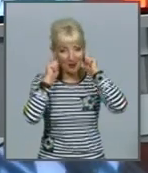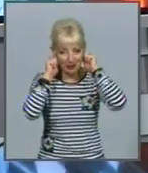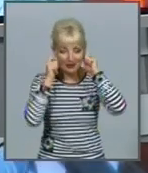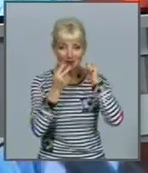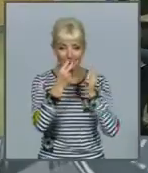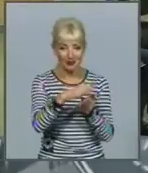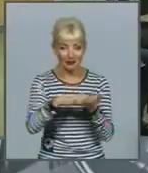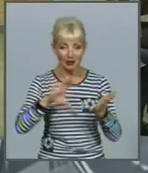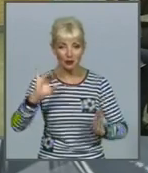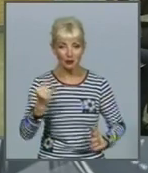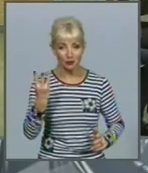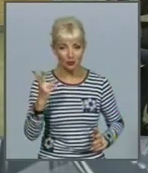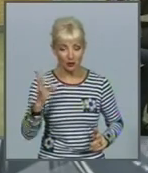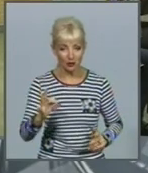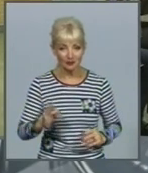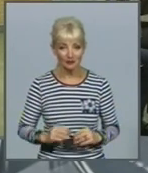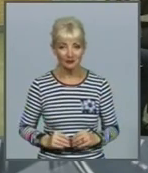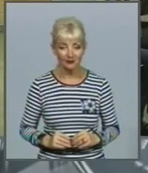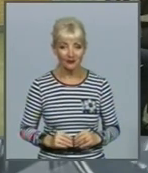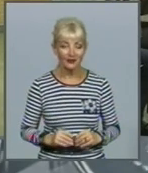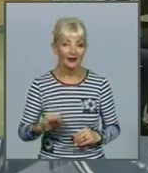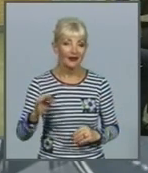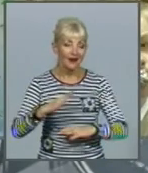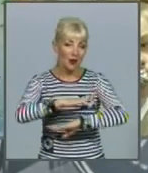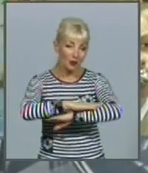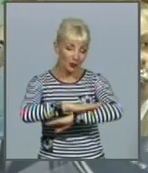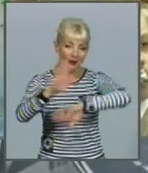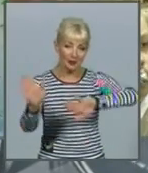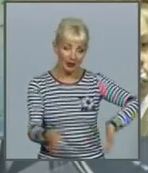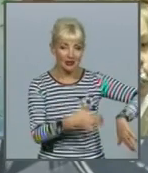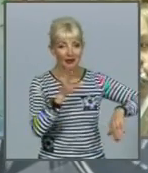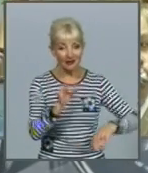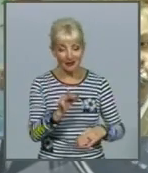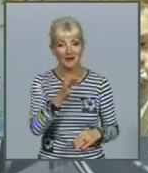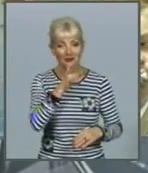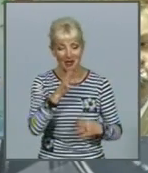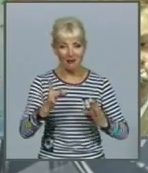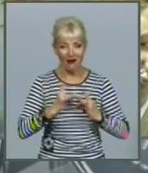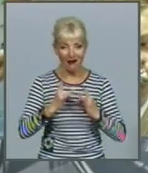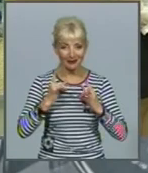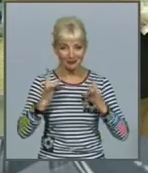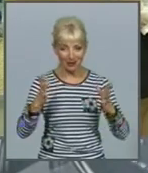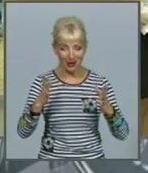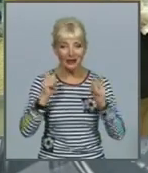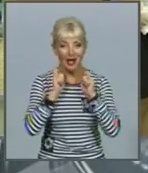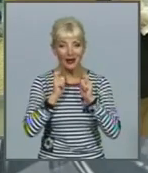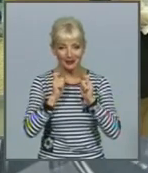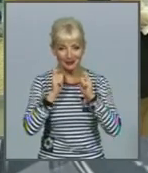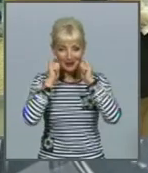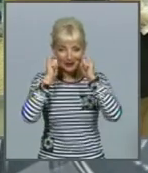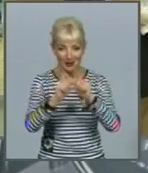Сушко. Уроки позаду і саме час відзначати іменини. 53-я школа